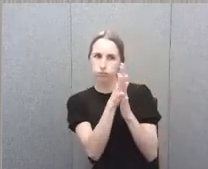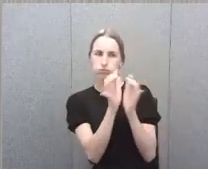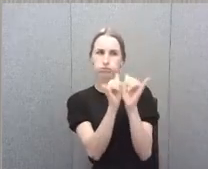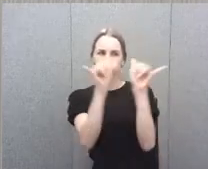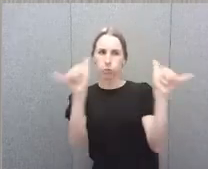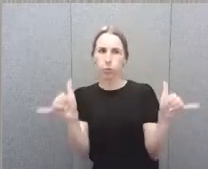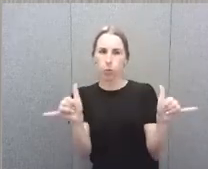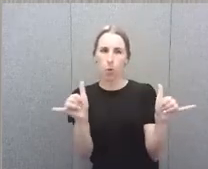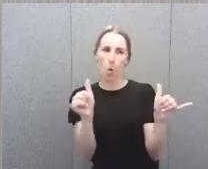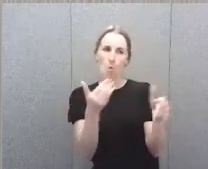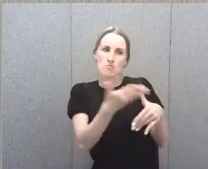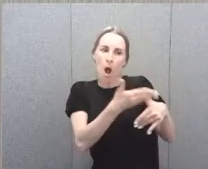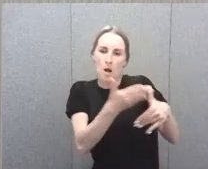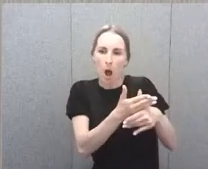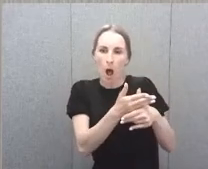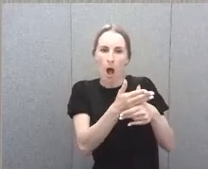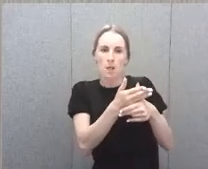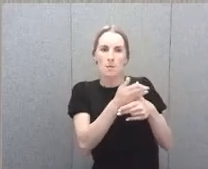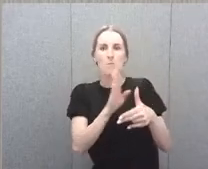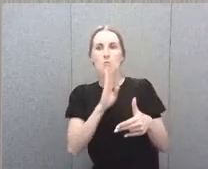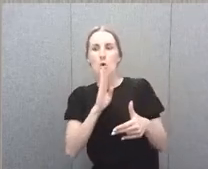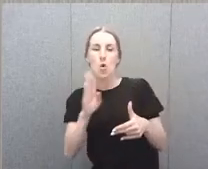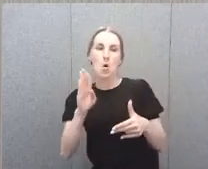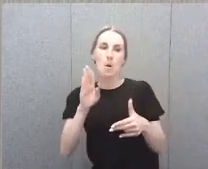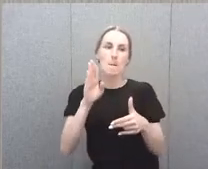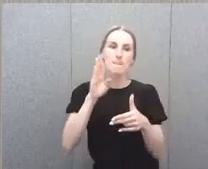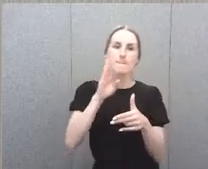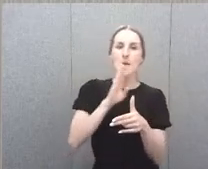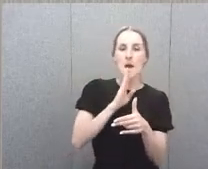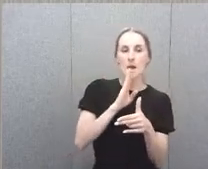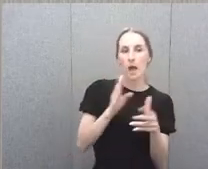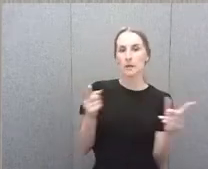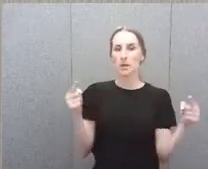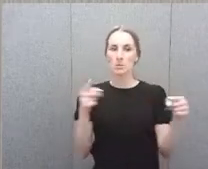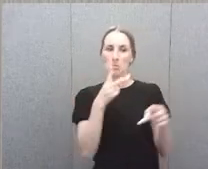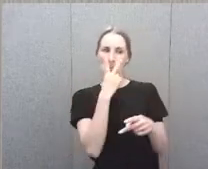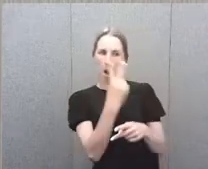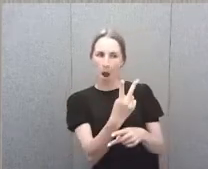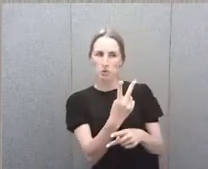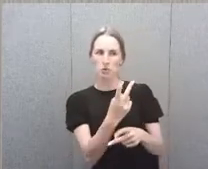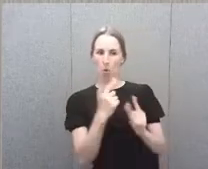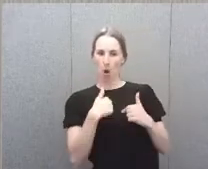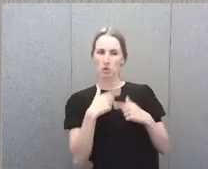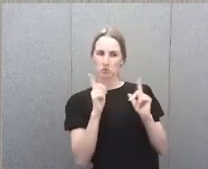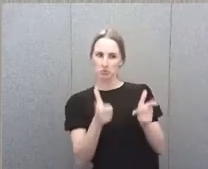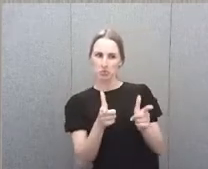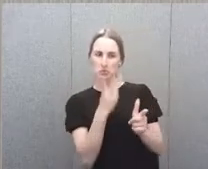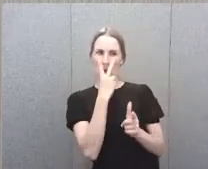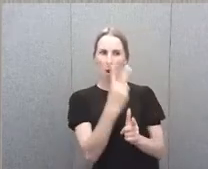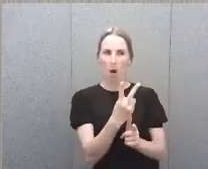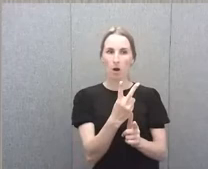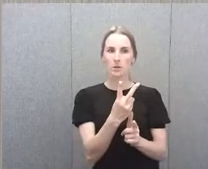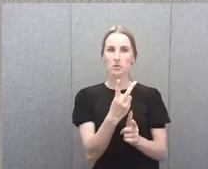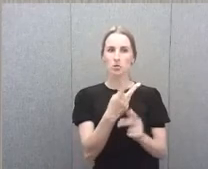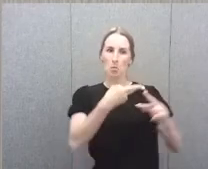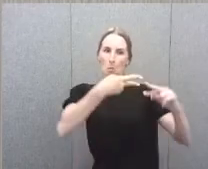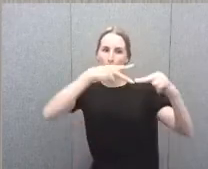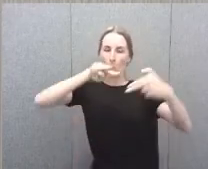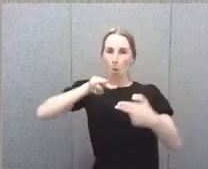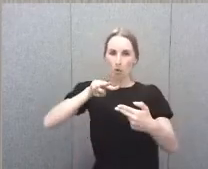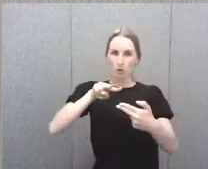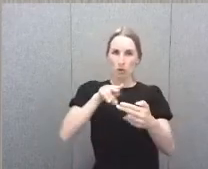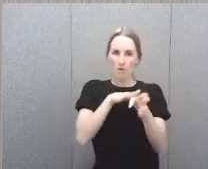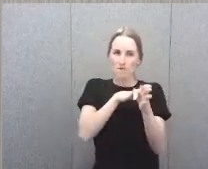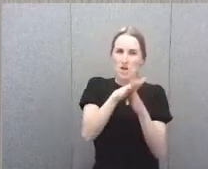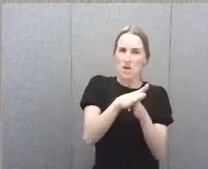на расширение прав и возможностей женщин и девочек. Как дипломат, я видел все эти изменения своими глазами в ходе своей карьеры.